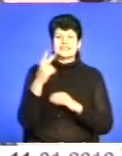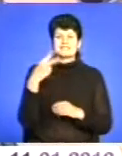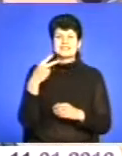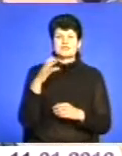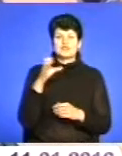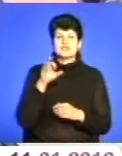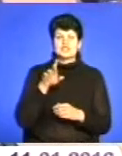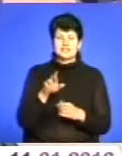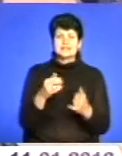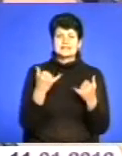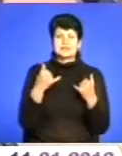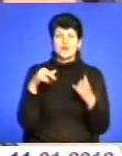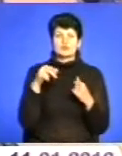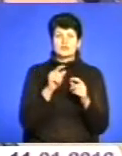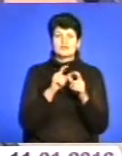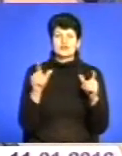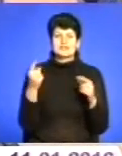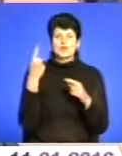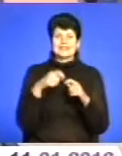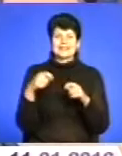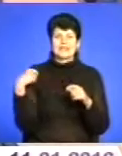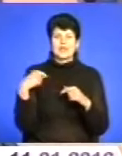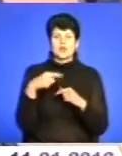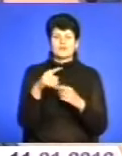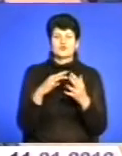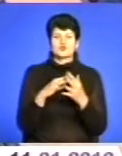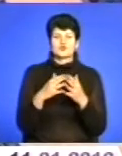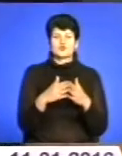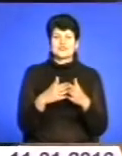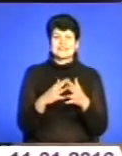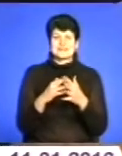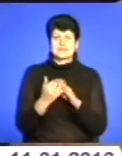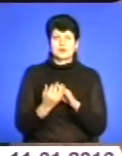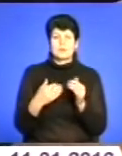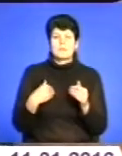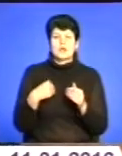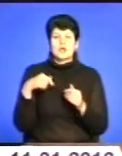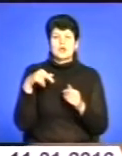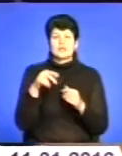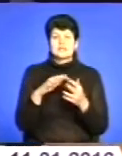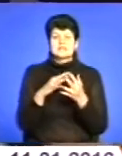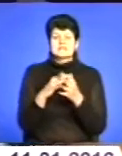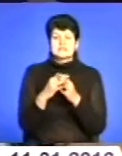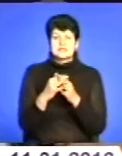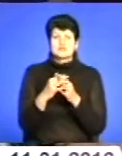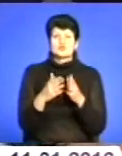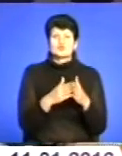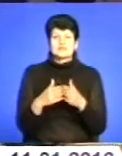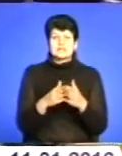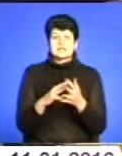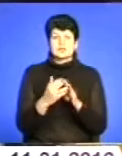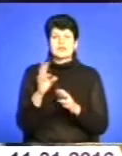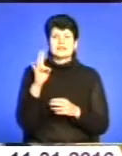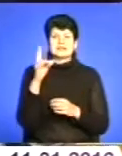січня. Досі діти ходили до школи за кілометр до сусіднього села. Ми ходили в сусіднє село, в